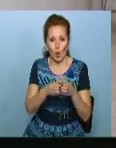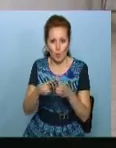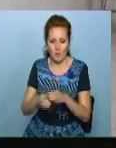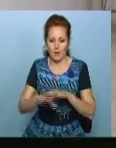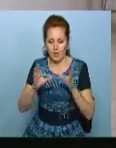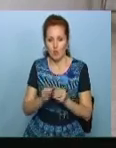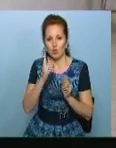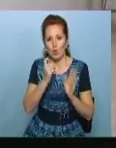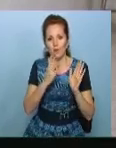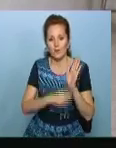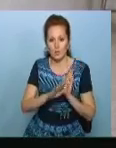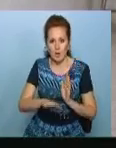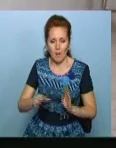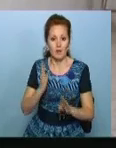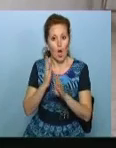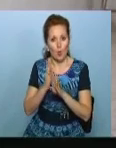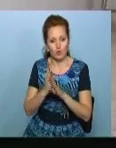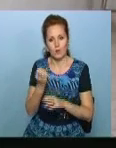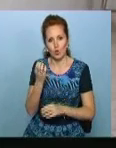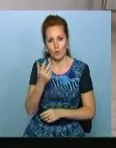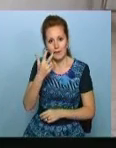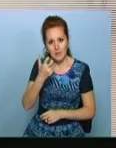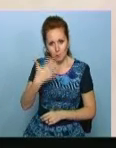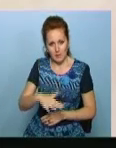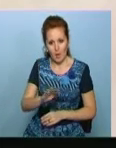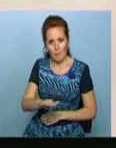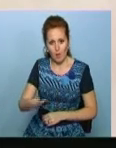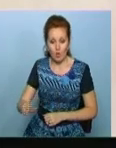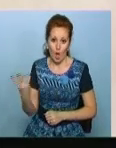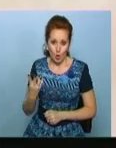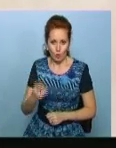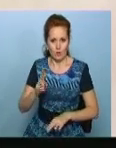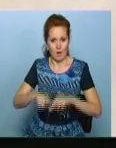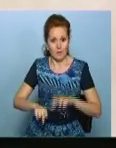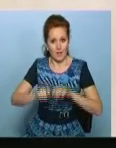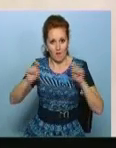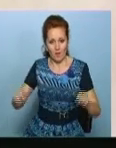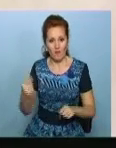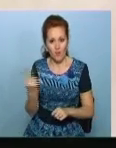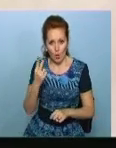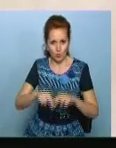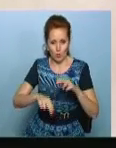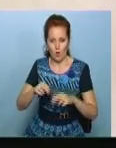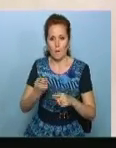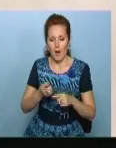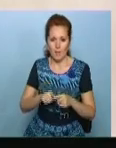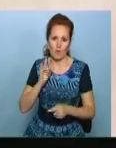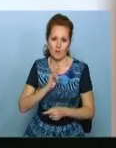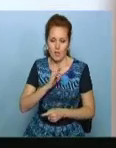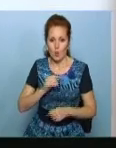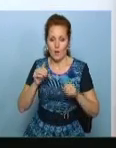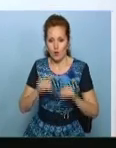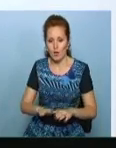На очереди в поселке еще 350 малышей. Впору затевать вторую стройку. Поэтому в саду решили будущие группы